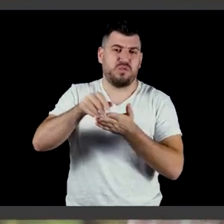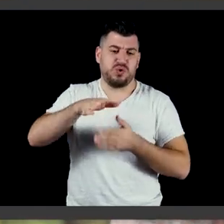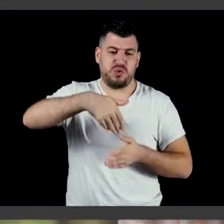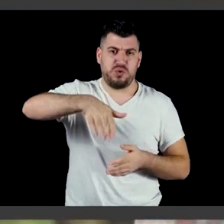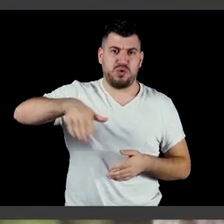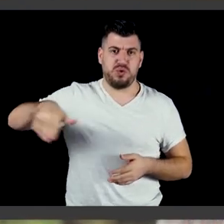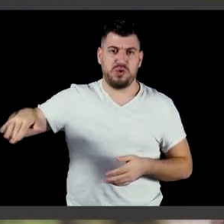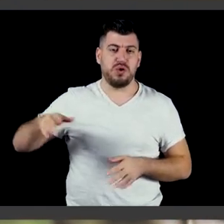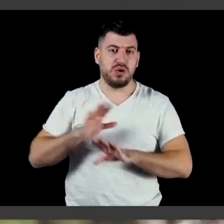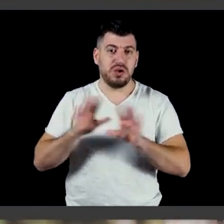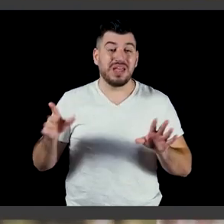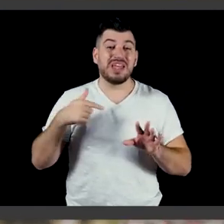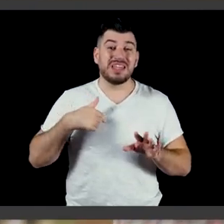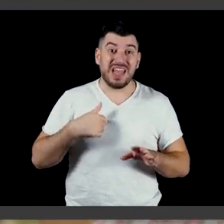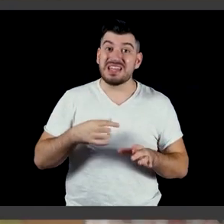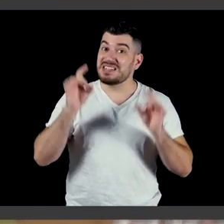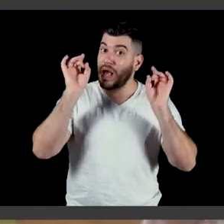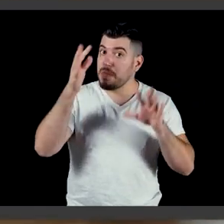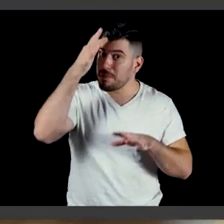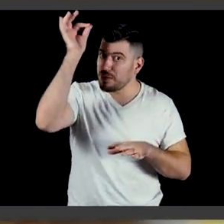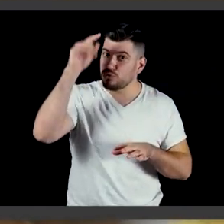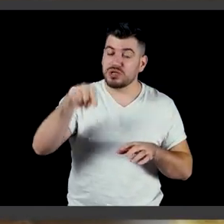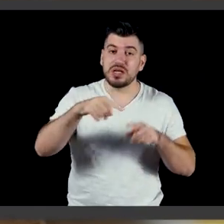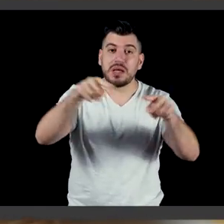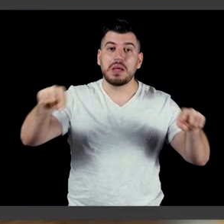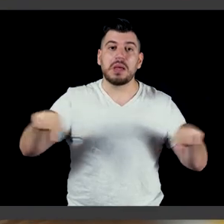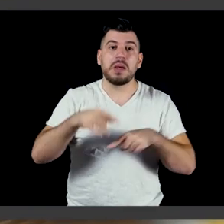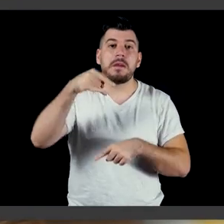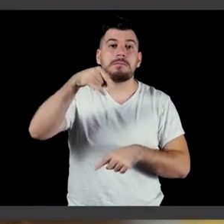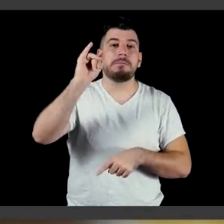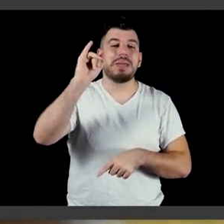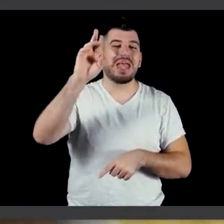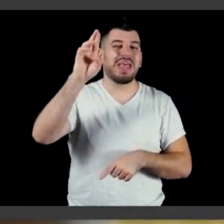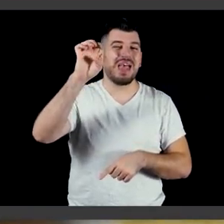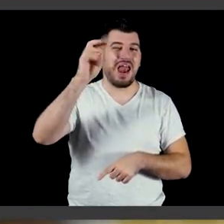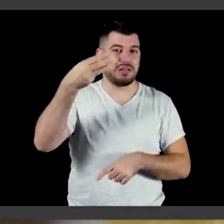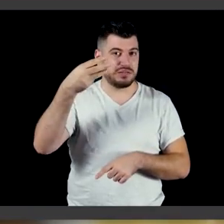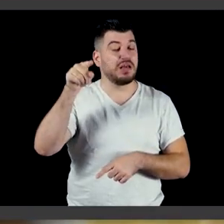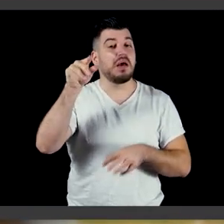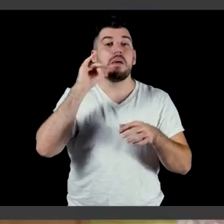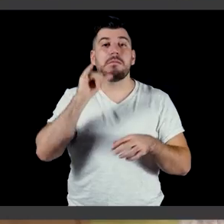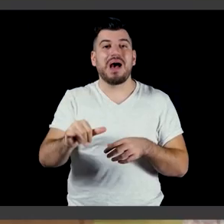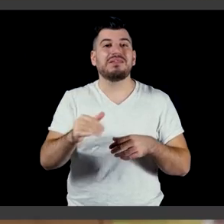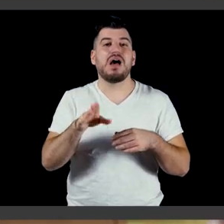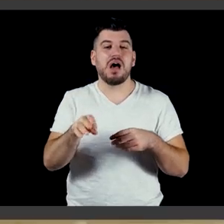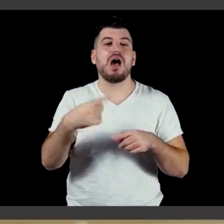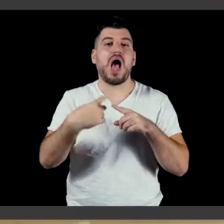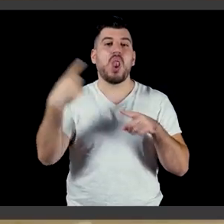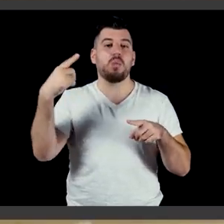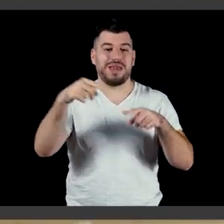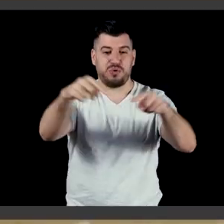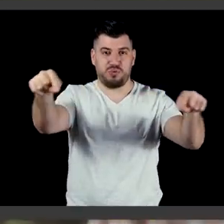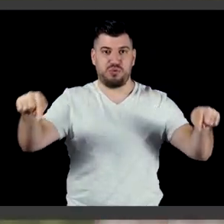συγκεκριμένο και σε καμία περίπτωση δεν βάζουμε πυρέξ. Πάντα βάζουμε αλουμινένιο, γιατί με το αλουμινένιο γίνεται πολύ καλύτερη και πολύ πιο τραγανή από κάτω. Έτσι όπως